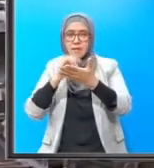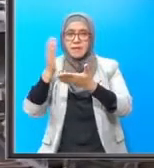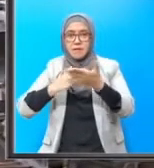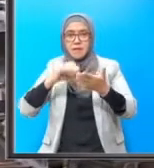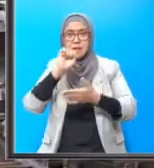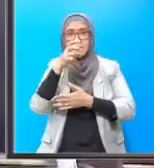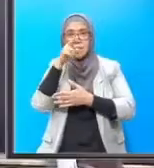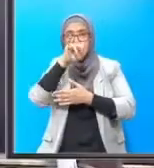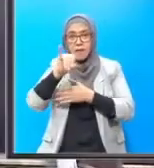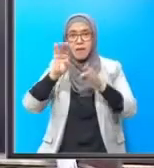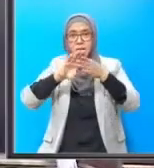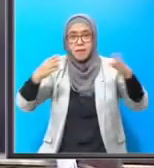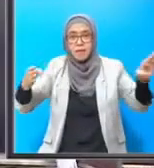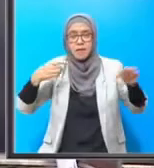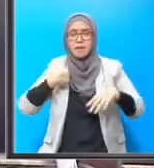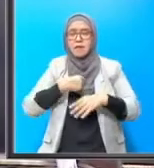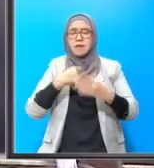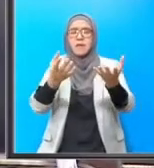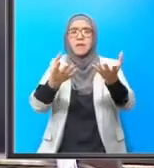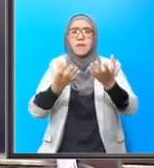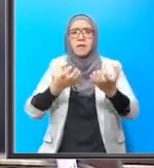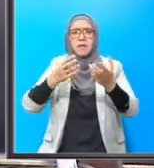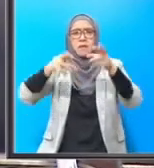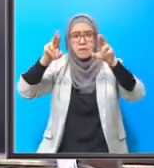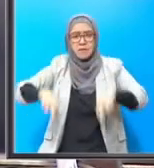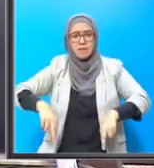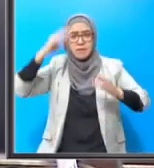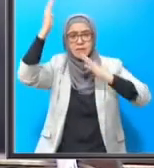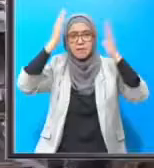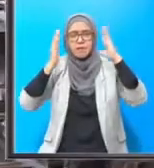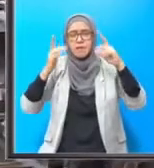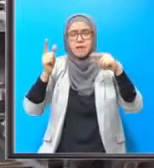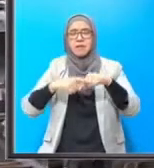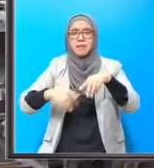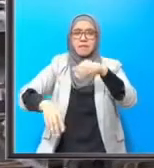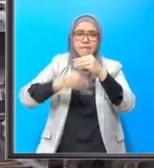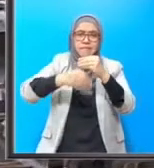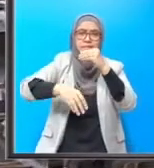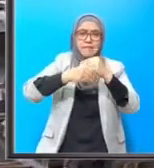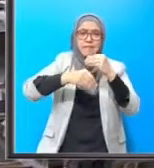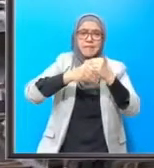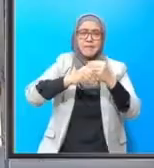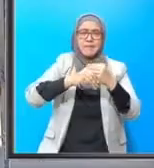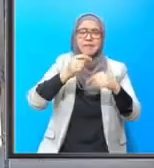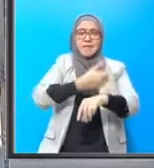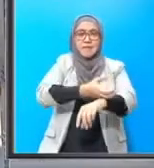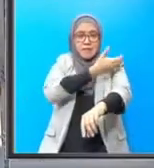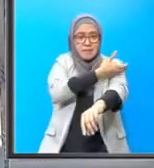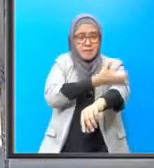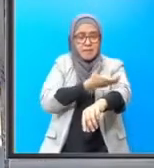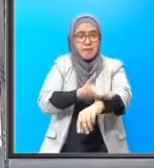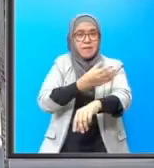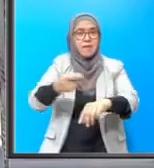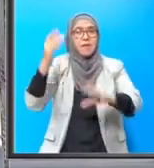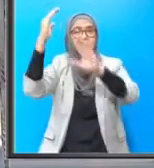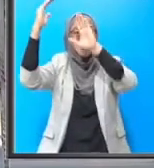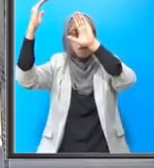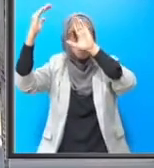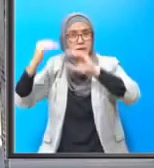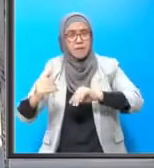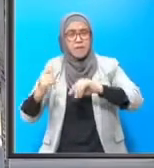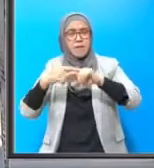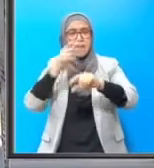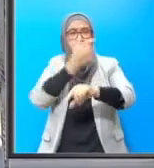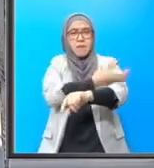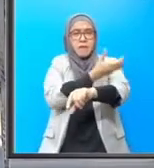rakyat kita mempercayakan lagi warisan dan kita mengharapkan pengetahuan mengenai sedih warisan dan